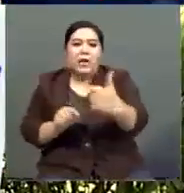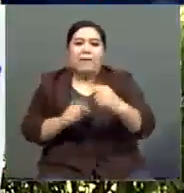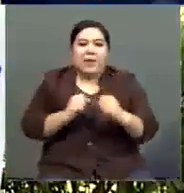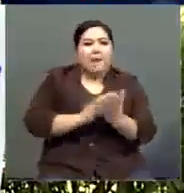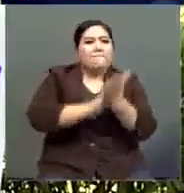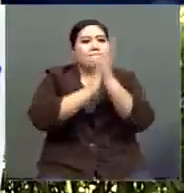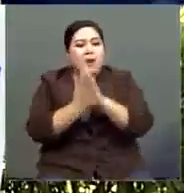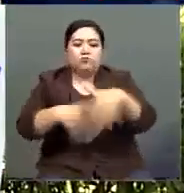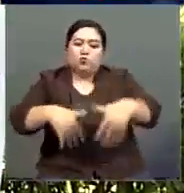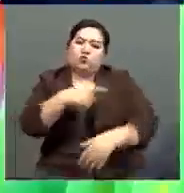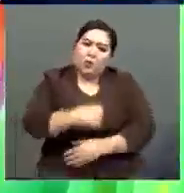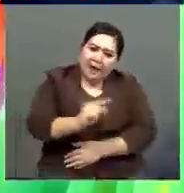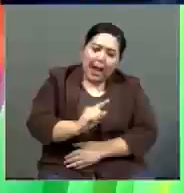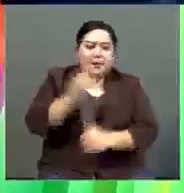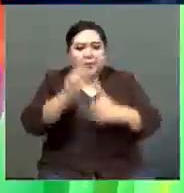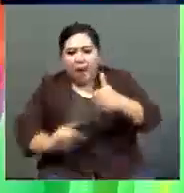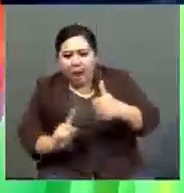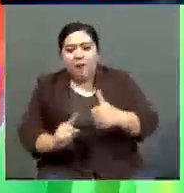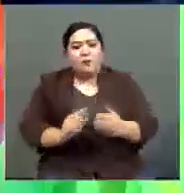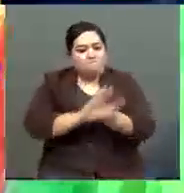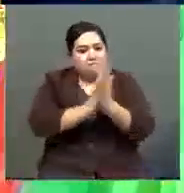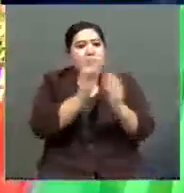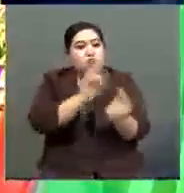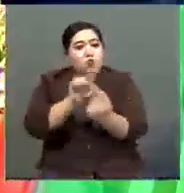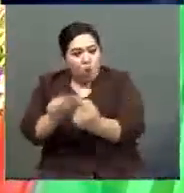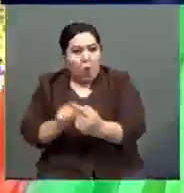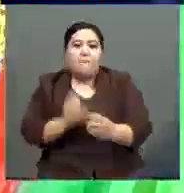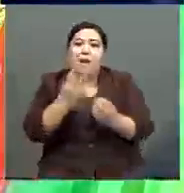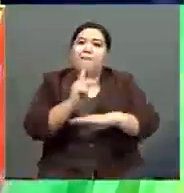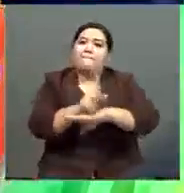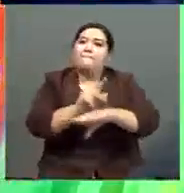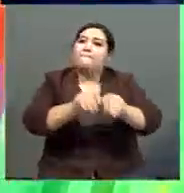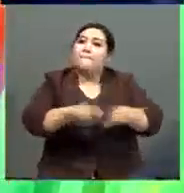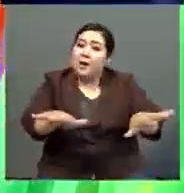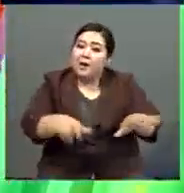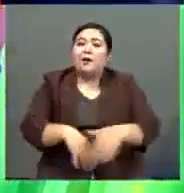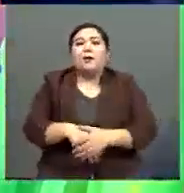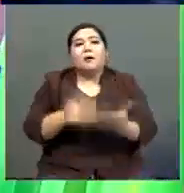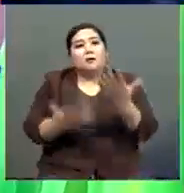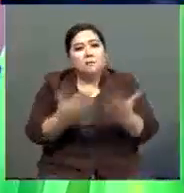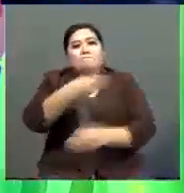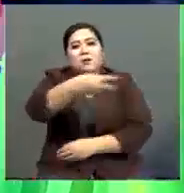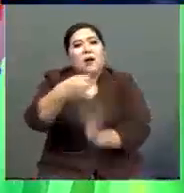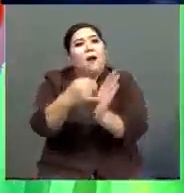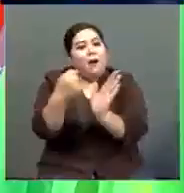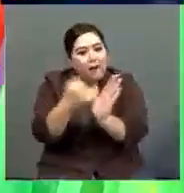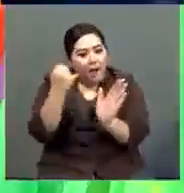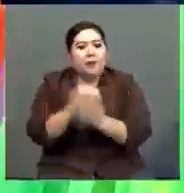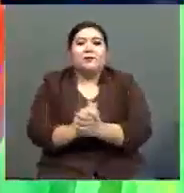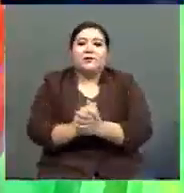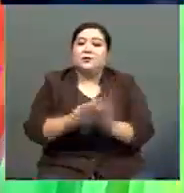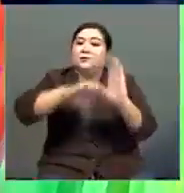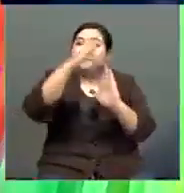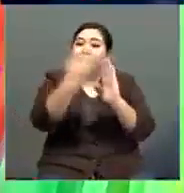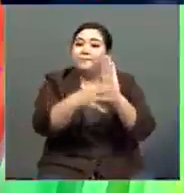ความเปลี่ยนแปลงของประชาชนเน้นสื่อโซเชียลมีเดียและใช้ภาษาที่เข้าใจง่ายส่วนภูมิภาคได้มีการปรับการทำงานในส่ว